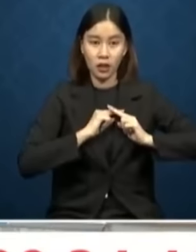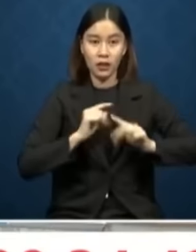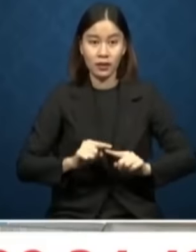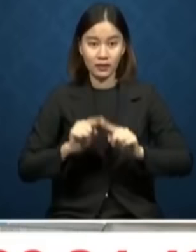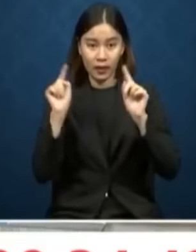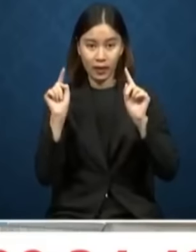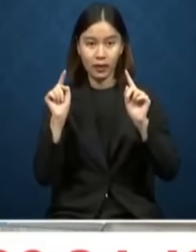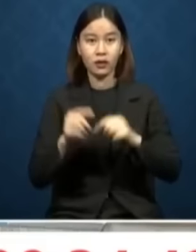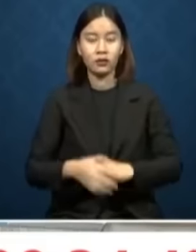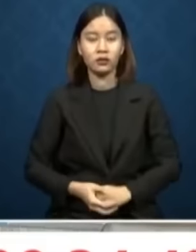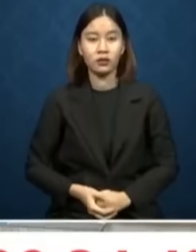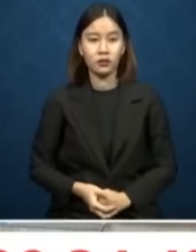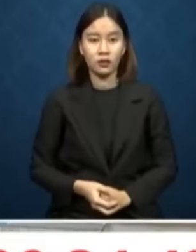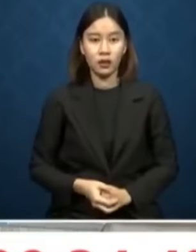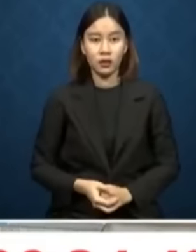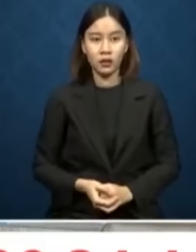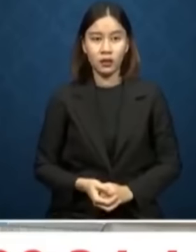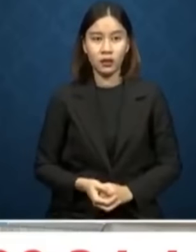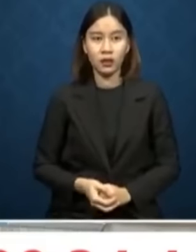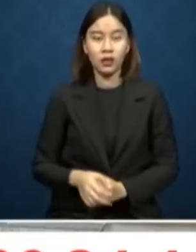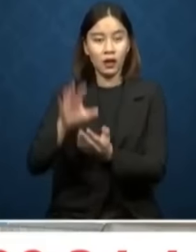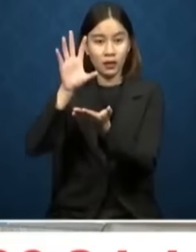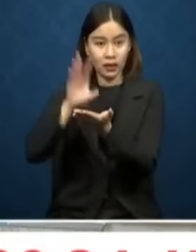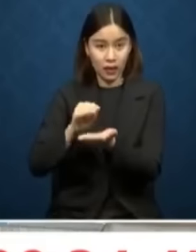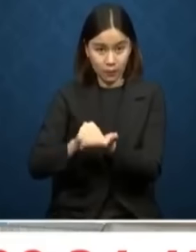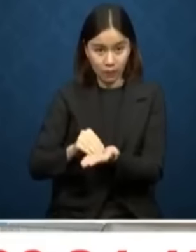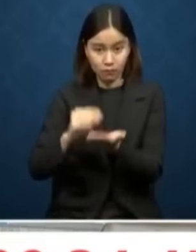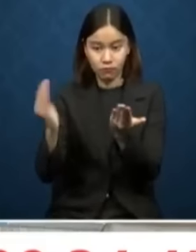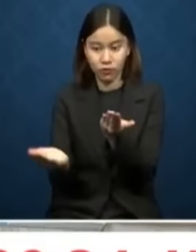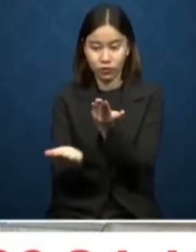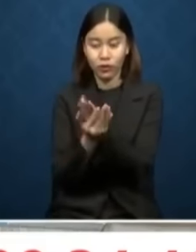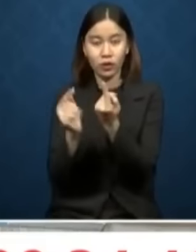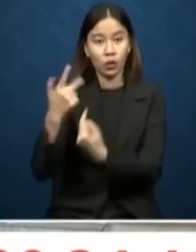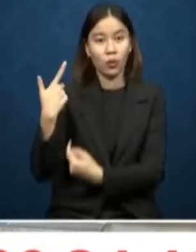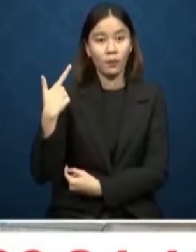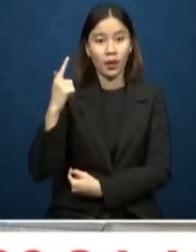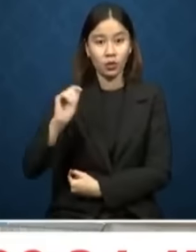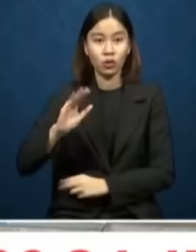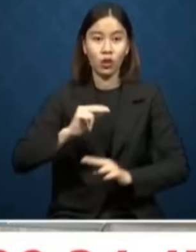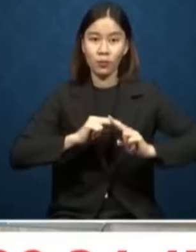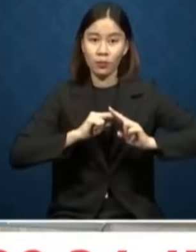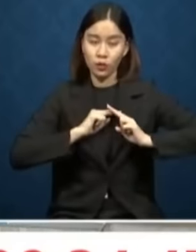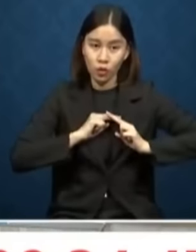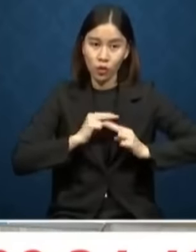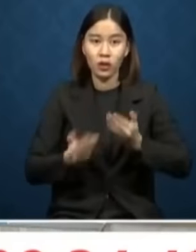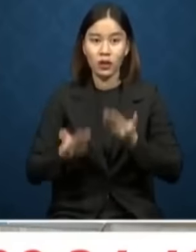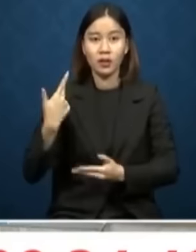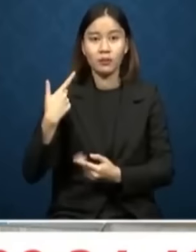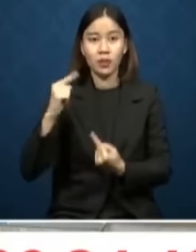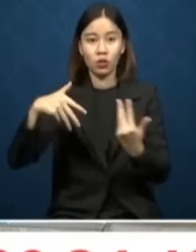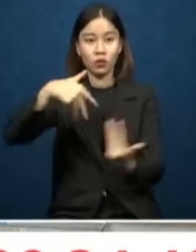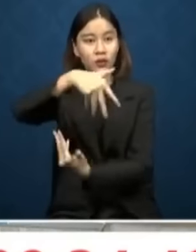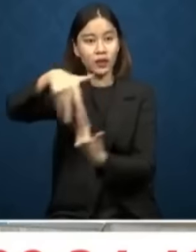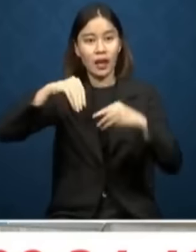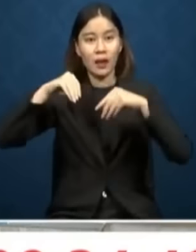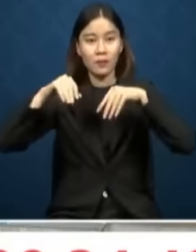แต่จะเก็บไว้รวบรวมใช้ประโยชน์ส่วนบุคคลหรือใช้เพื่อเป็นประโยชน์สาธาร